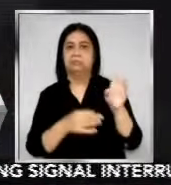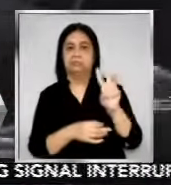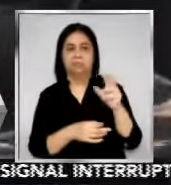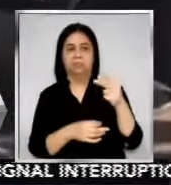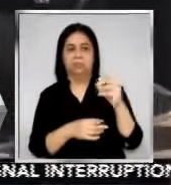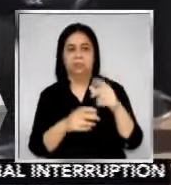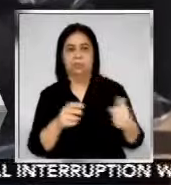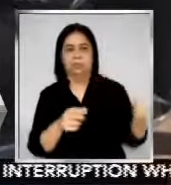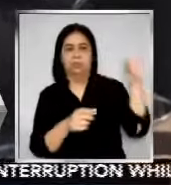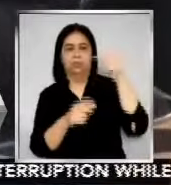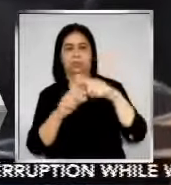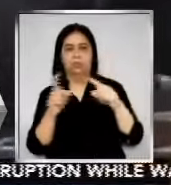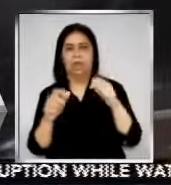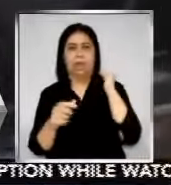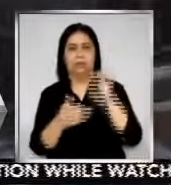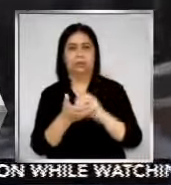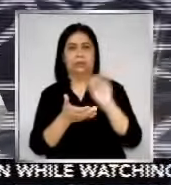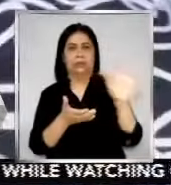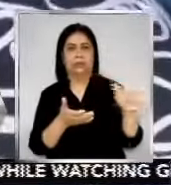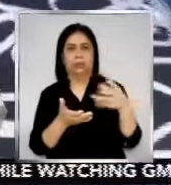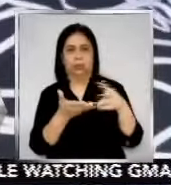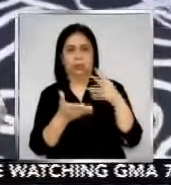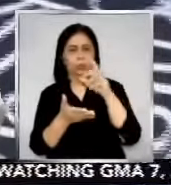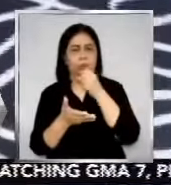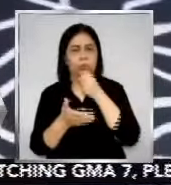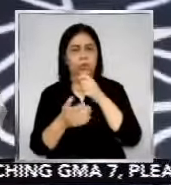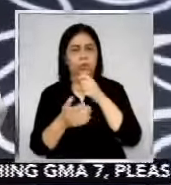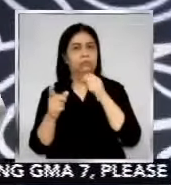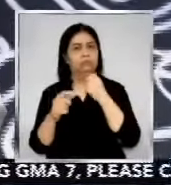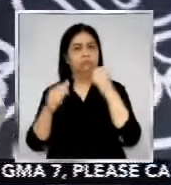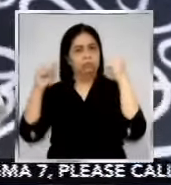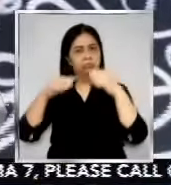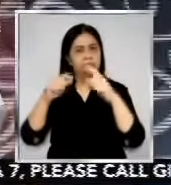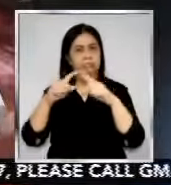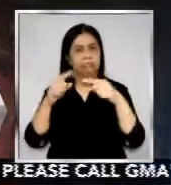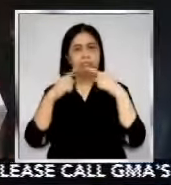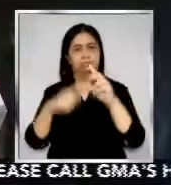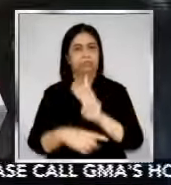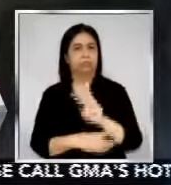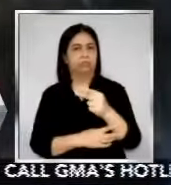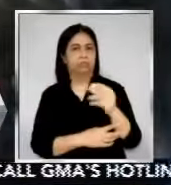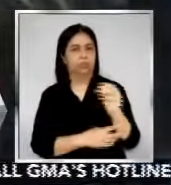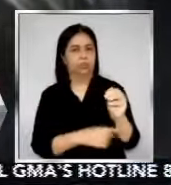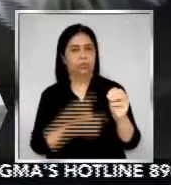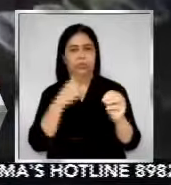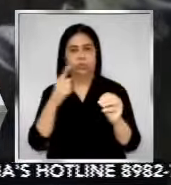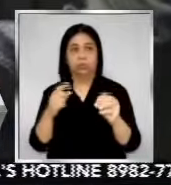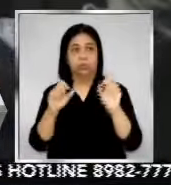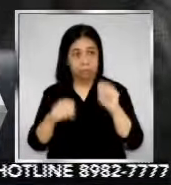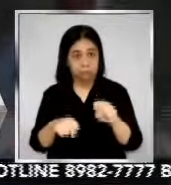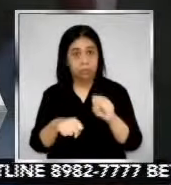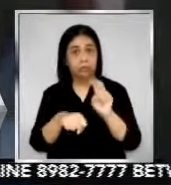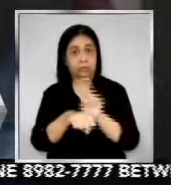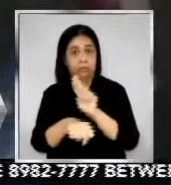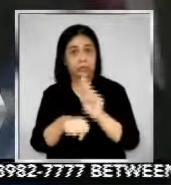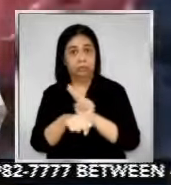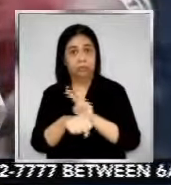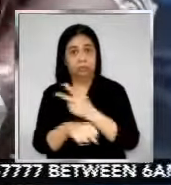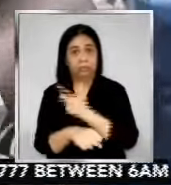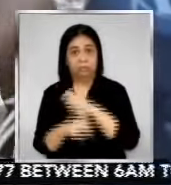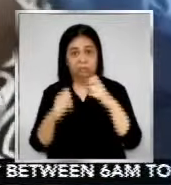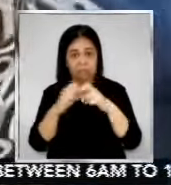nilang itapon ang expired doses. Pero hindi rin sila sang-ayon sa pahayag ng WHO na pwede pang gamitin ang mga bakuna kahit expired